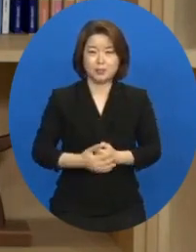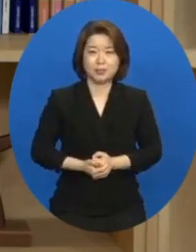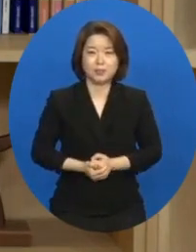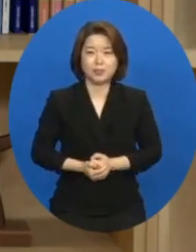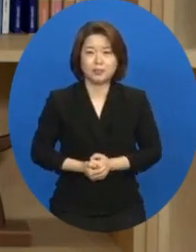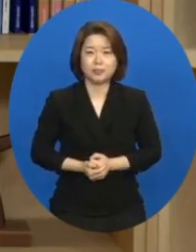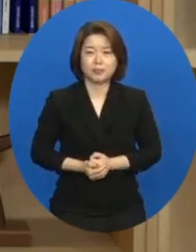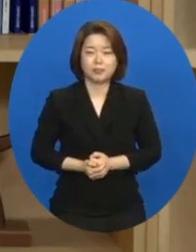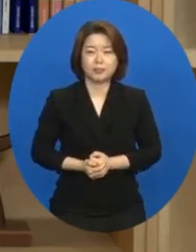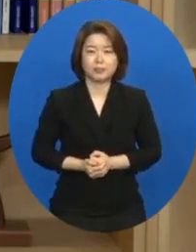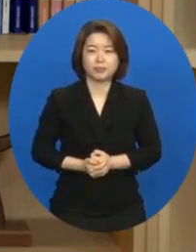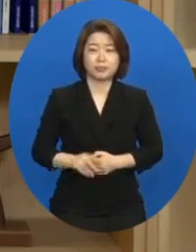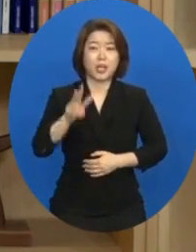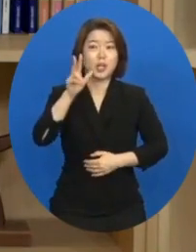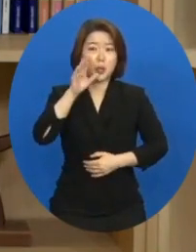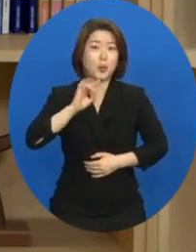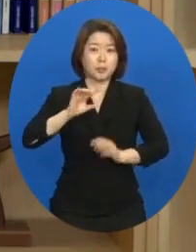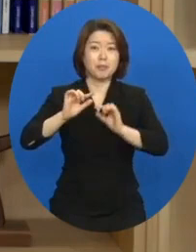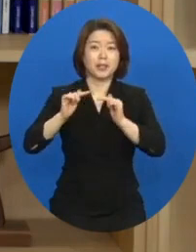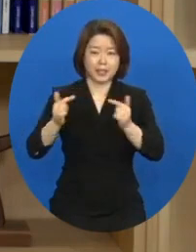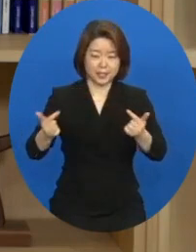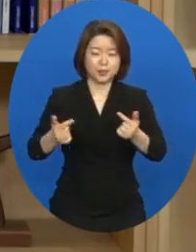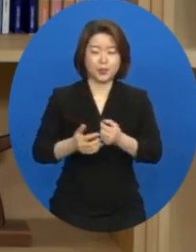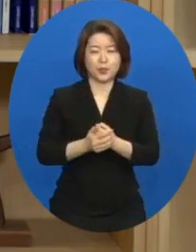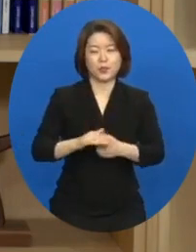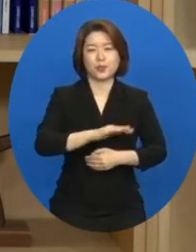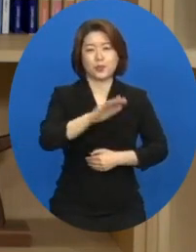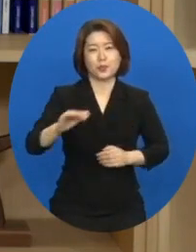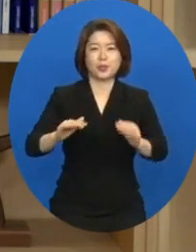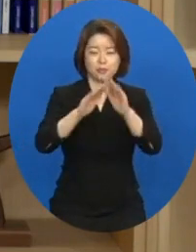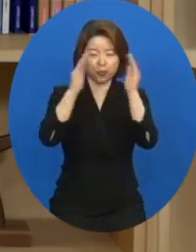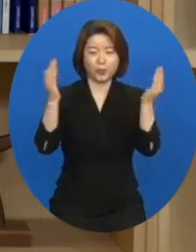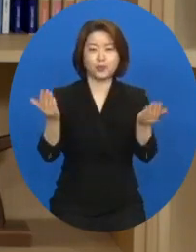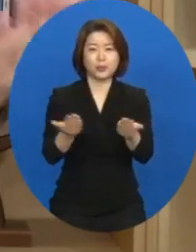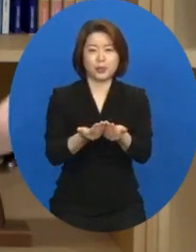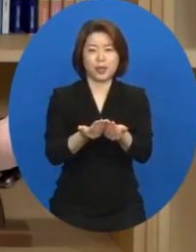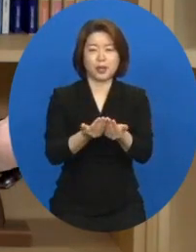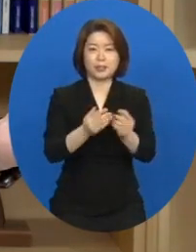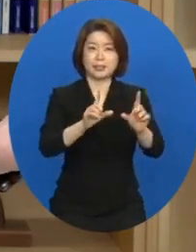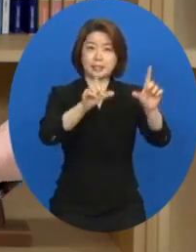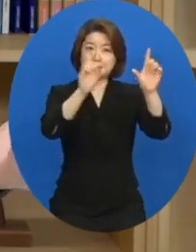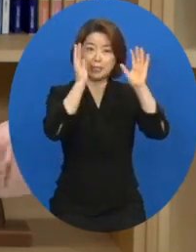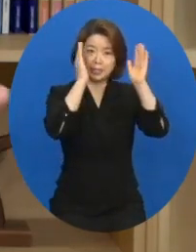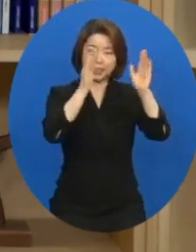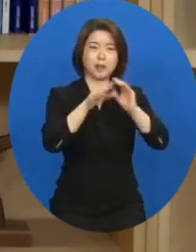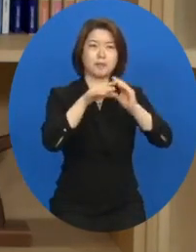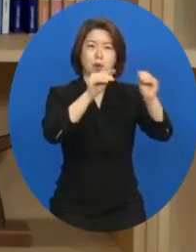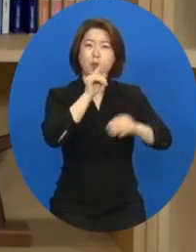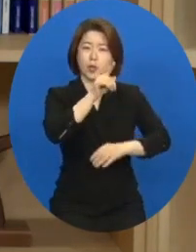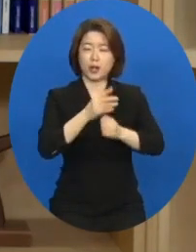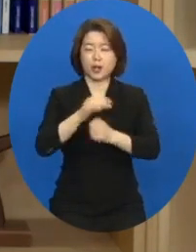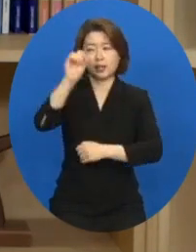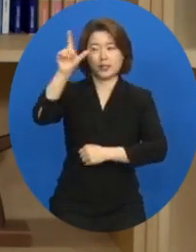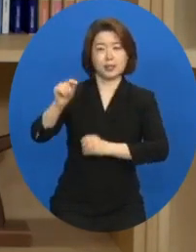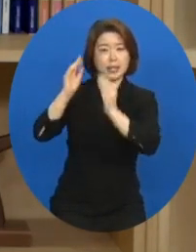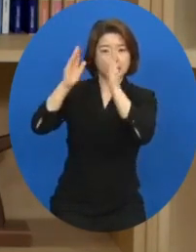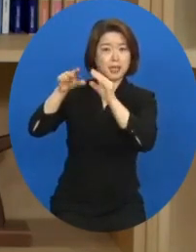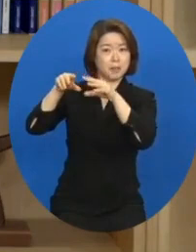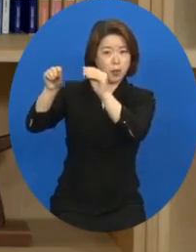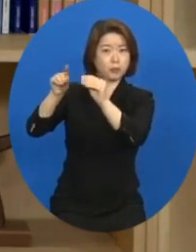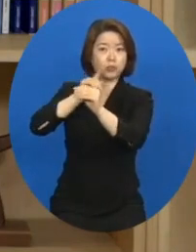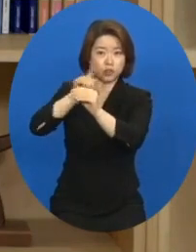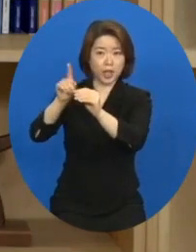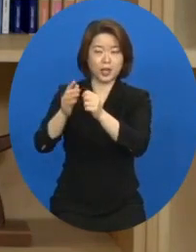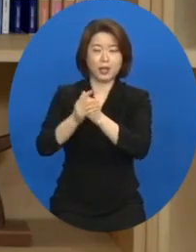여러분 여호수아 만 아니고 우리 모두가 다 태양을 향하여 멈추라 달을 향하여 멈추라고